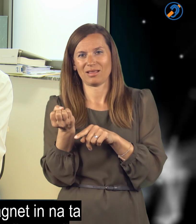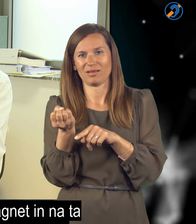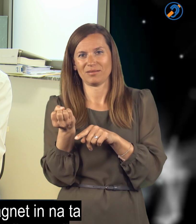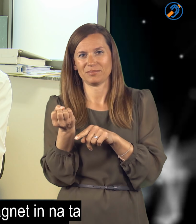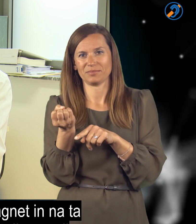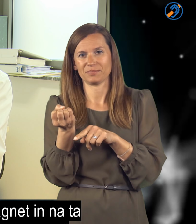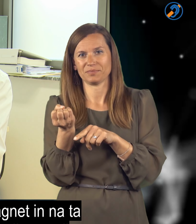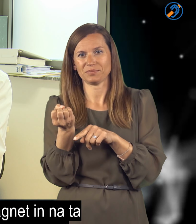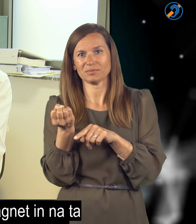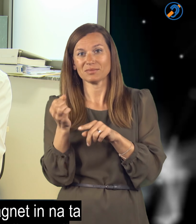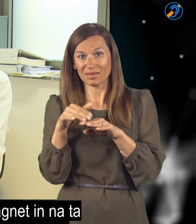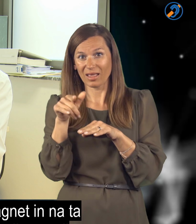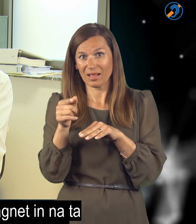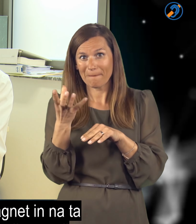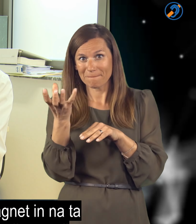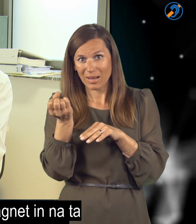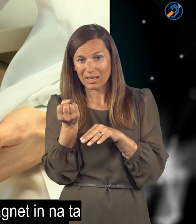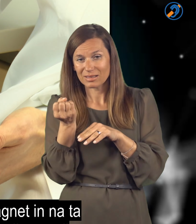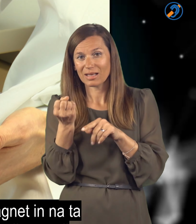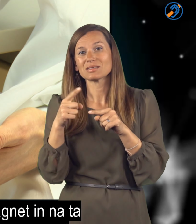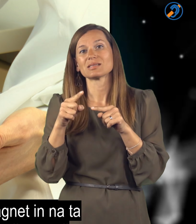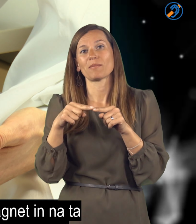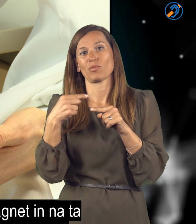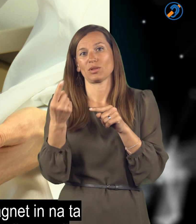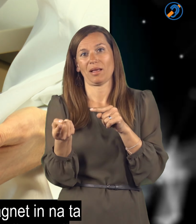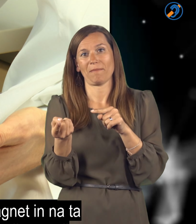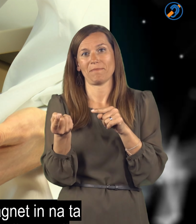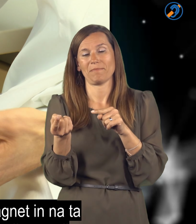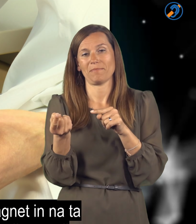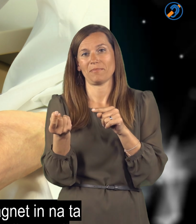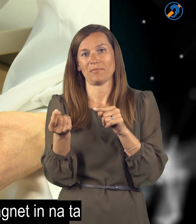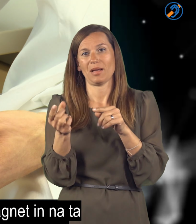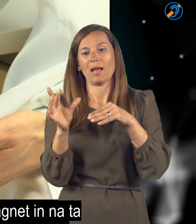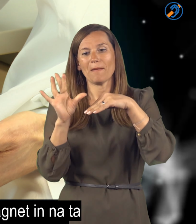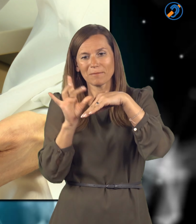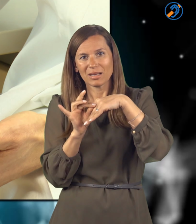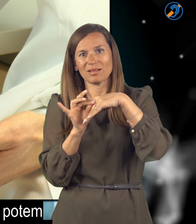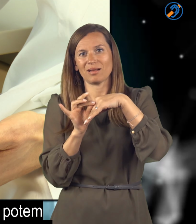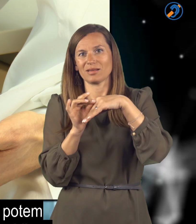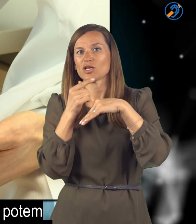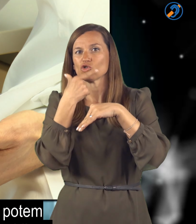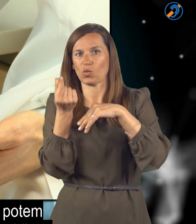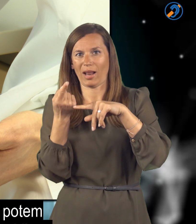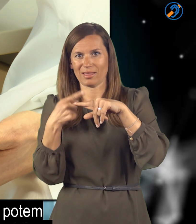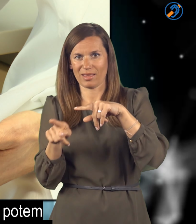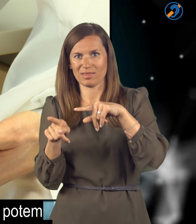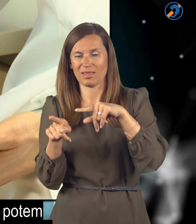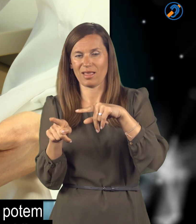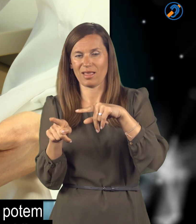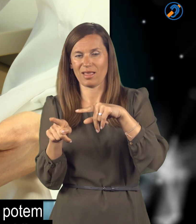in na ta magnet se potem pritrdi zunanji del in ga nosimo